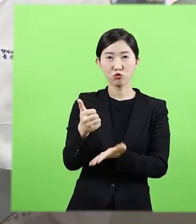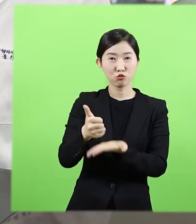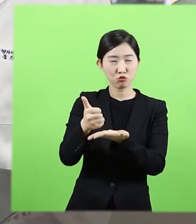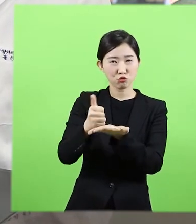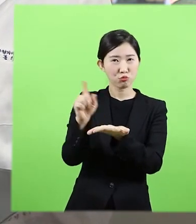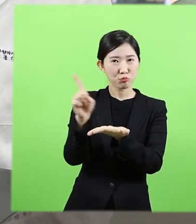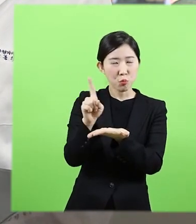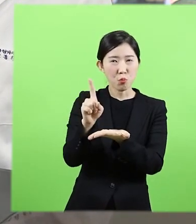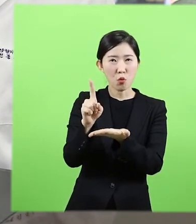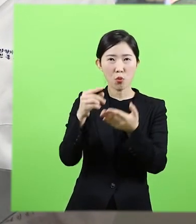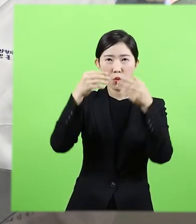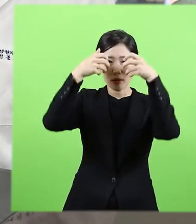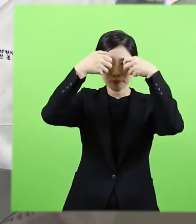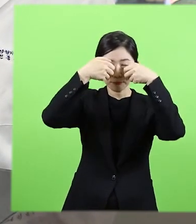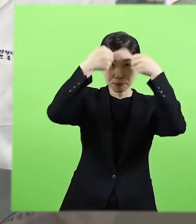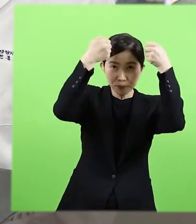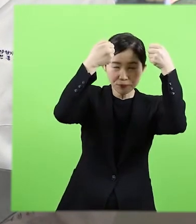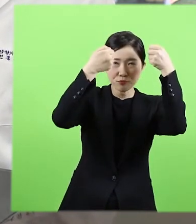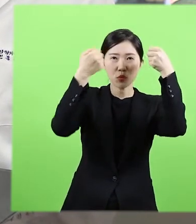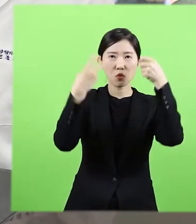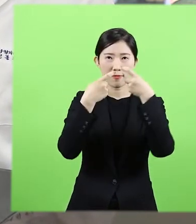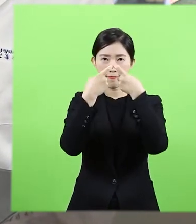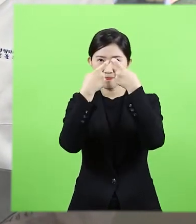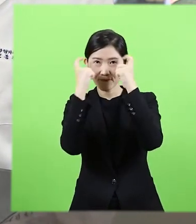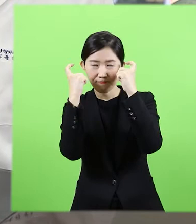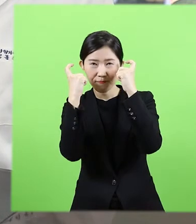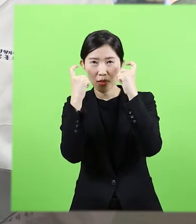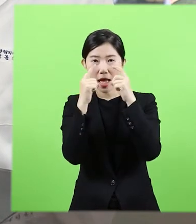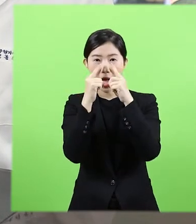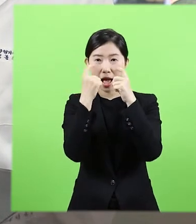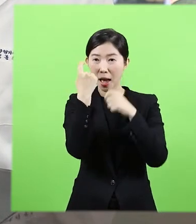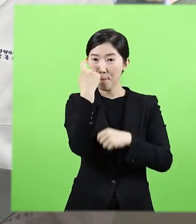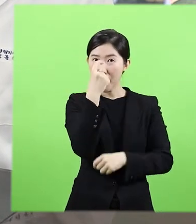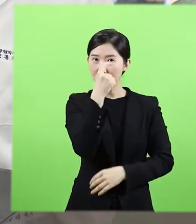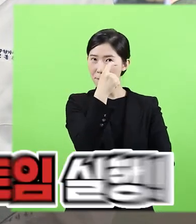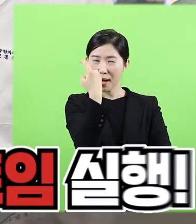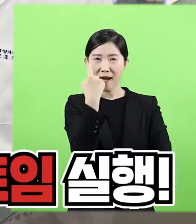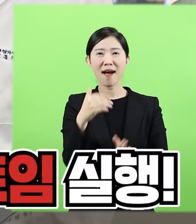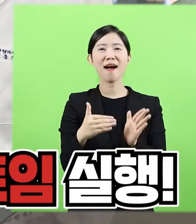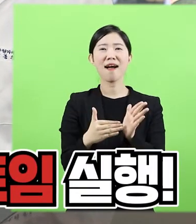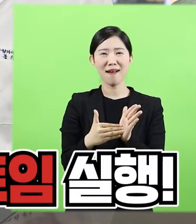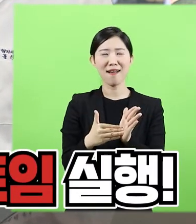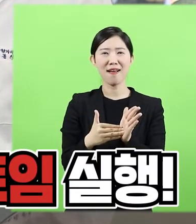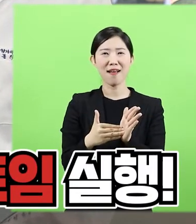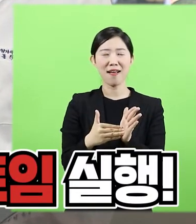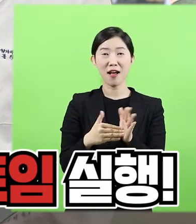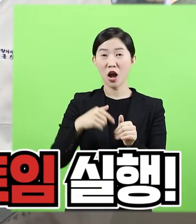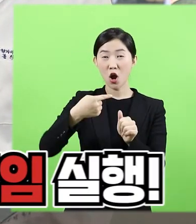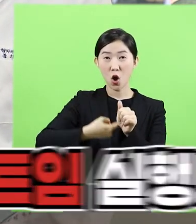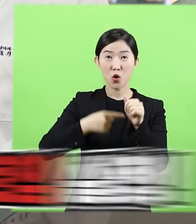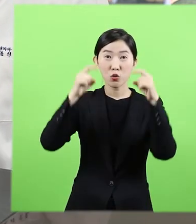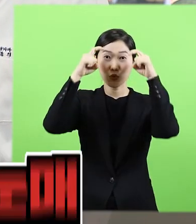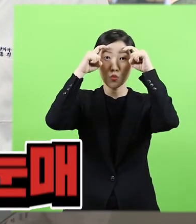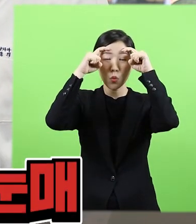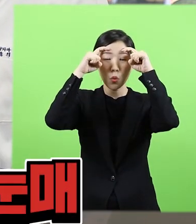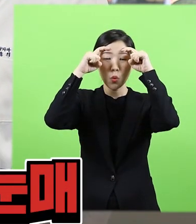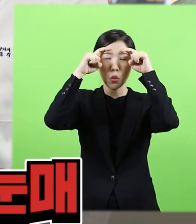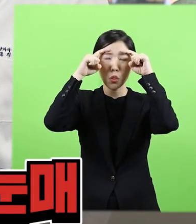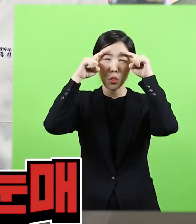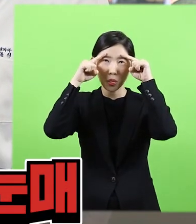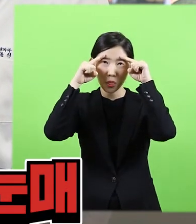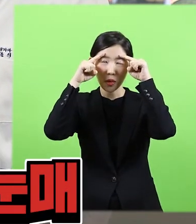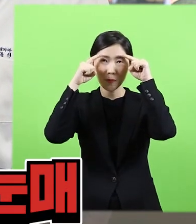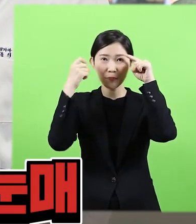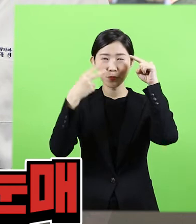이런 사람한테 상안검거 상술, 쌍꺼풀 매몰법, 앞트임을 같이 한 케이스로